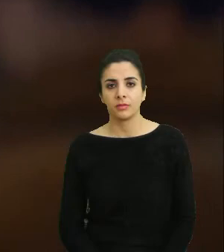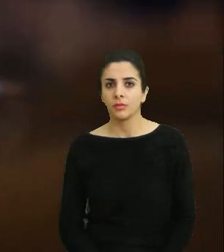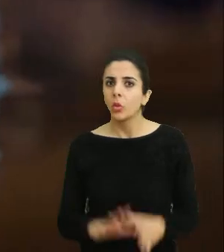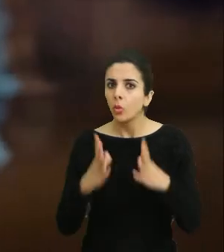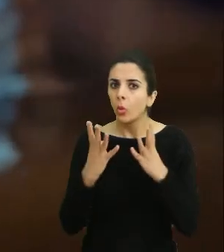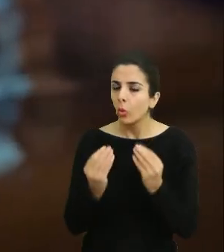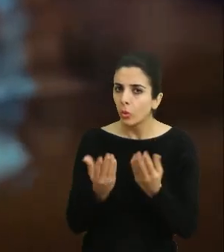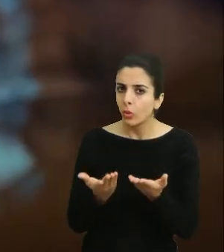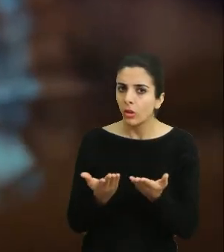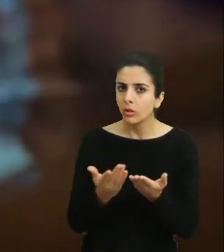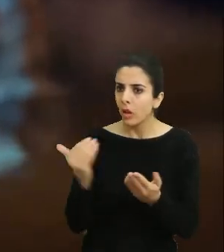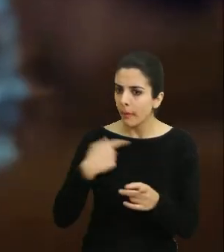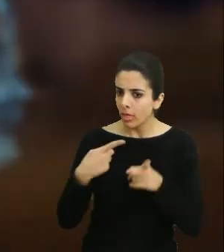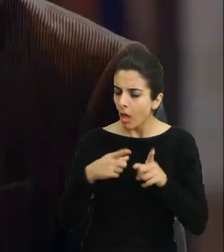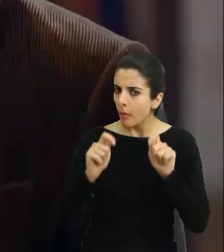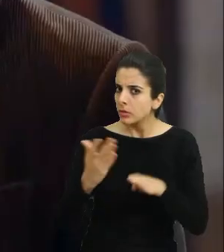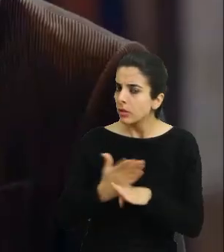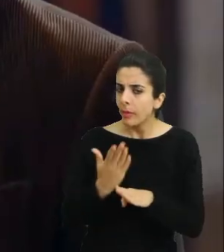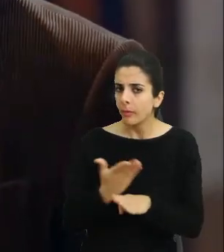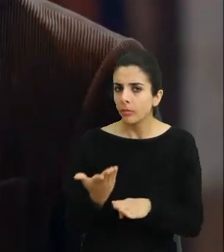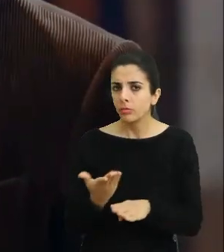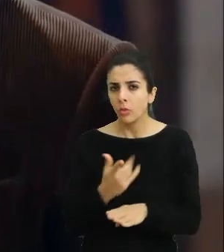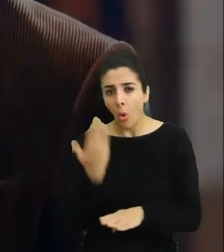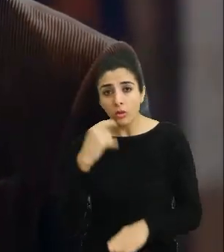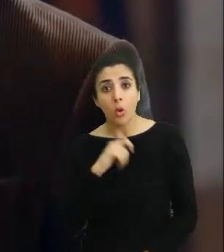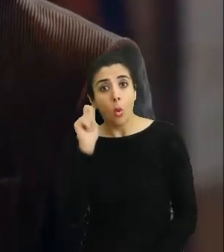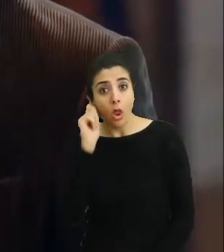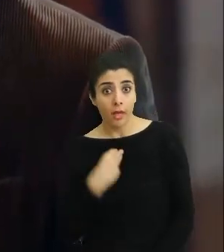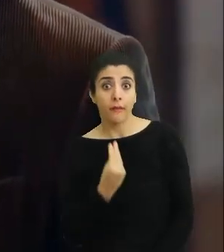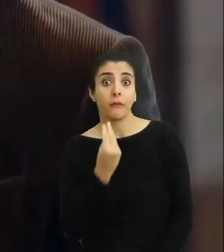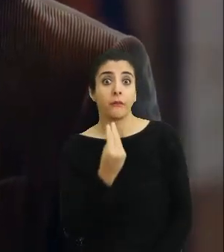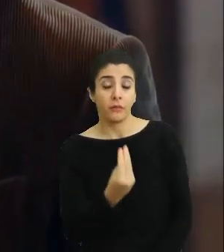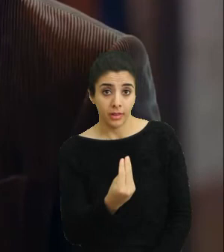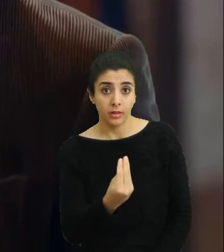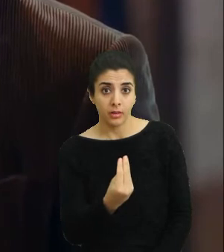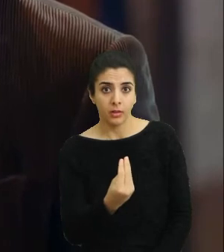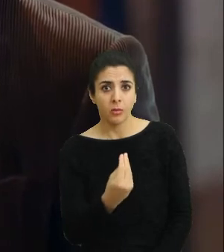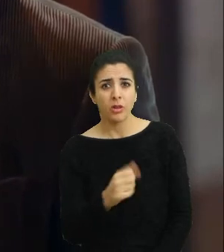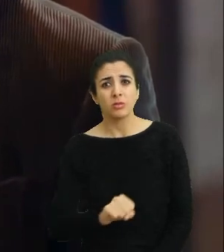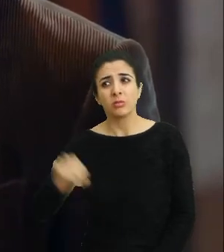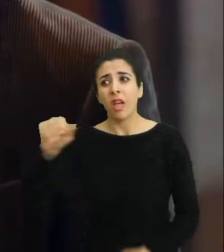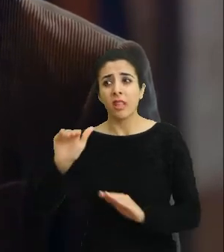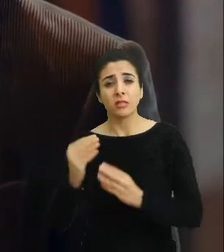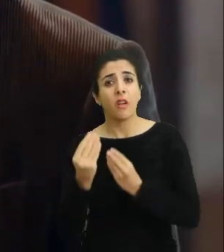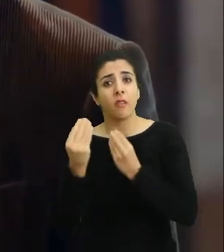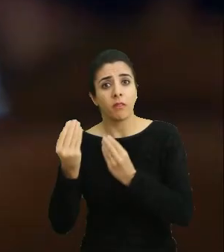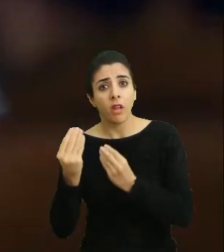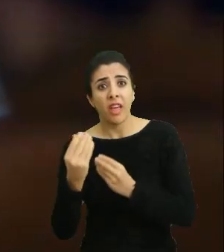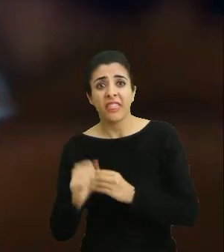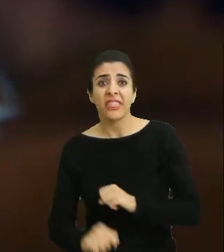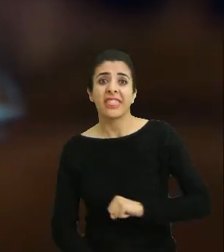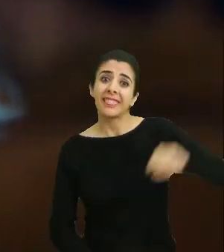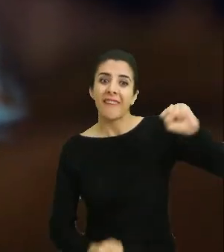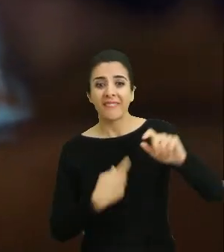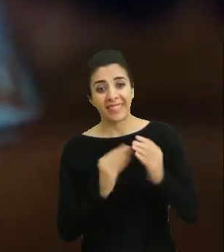Ne oldu be? Sen niye beni takip ediyorsun? Seni daha önce de uyardık hoca. Faşistler omuz verip devrime taş koyma